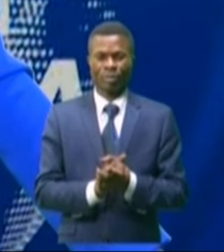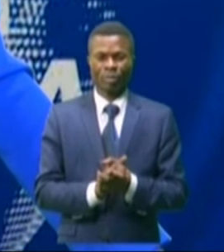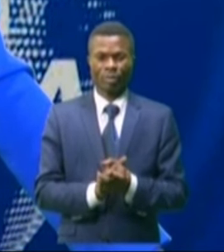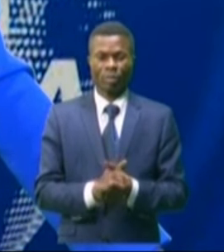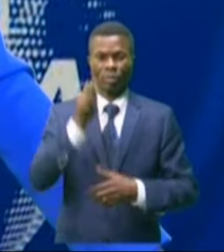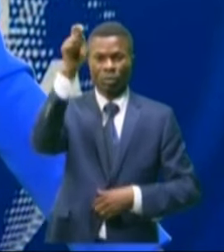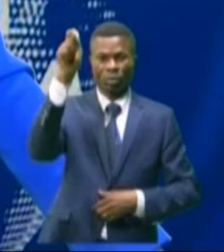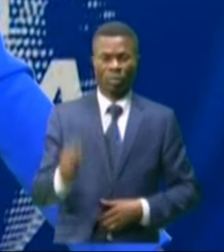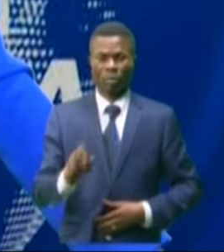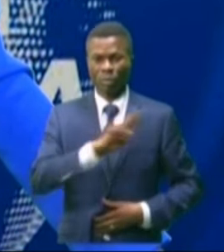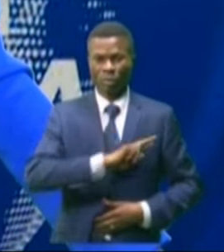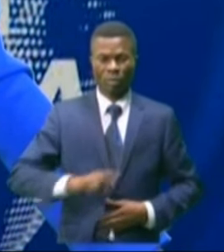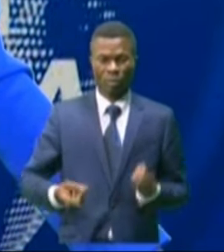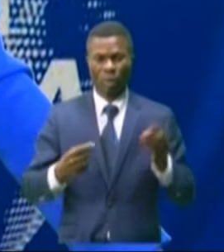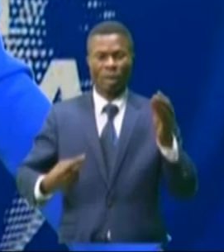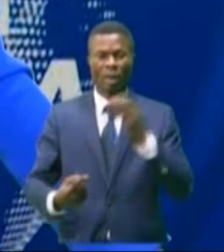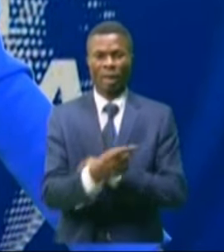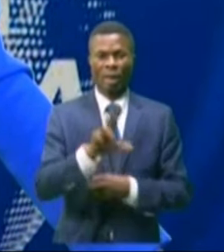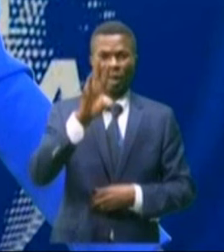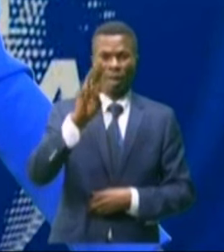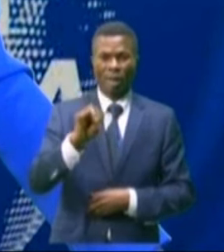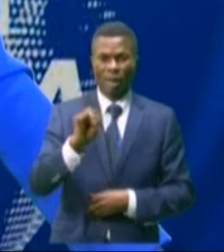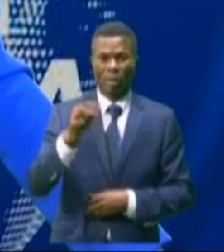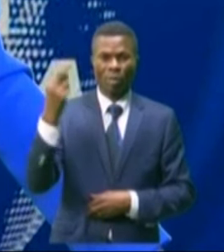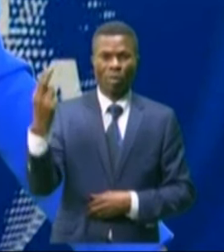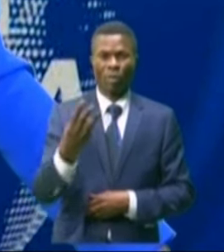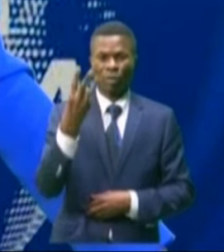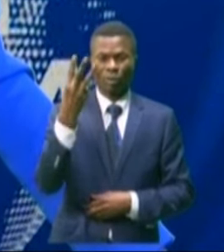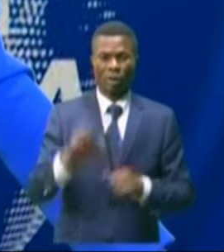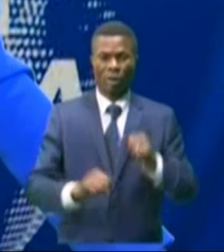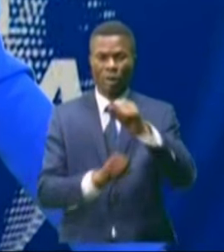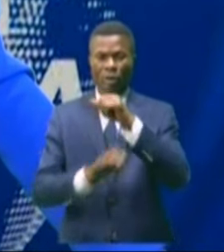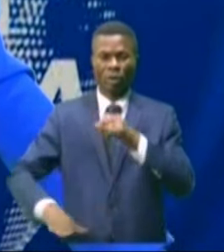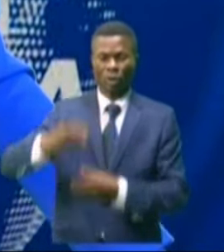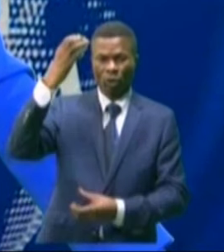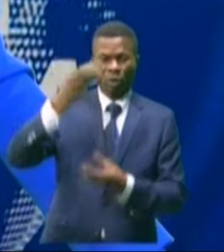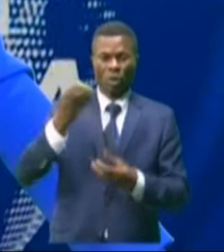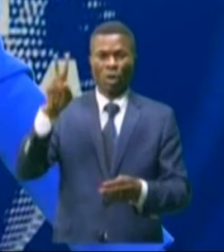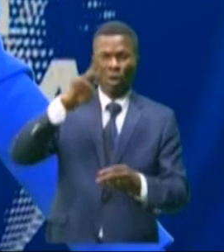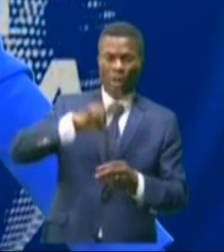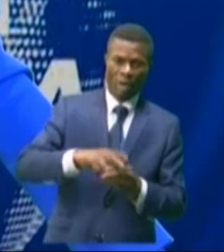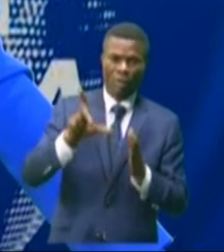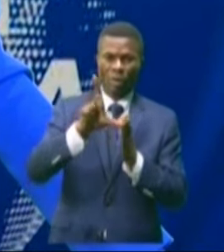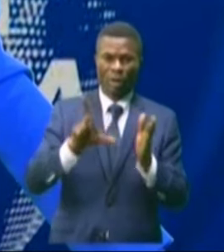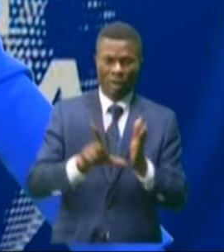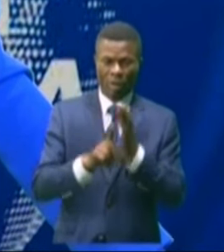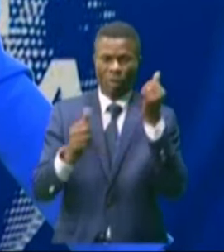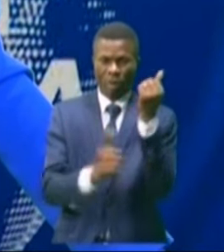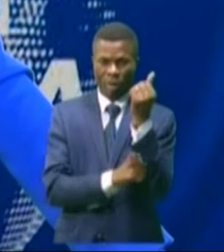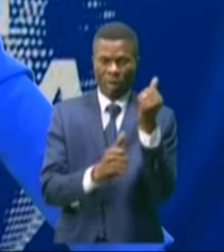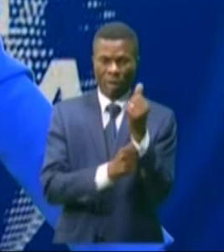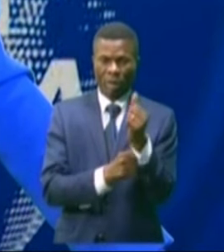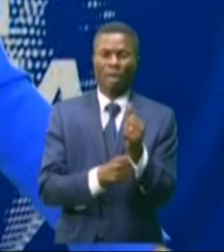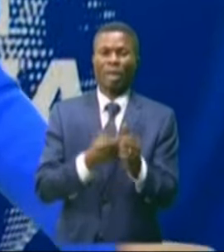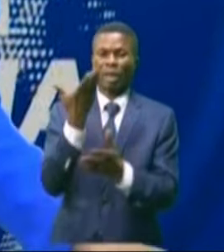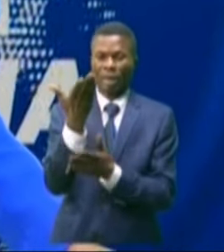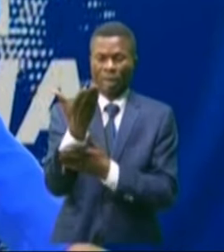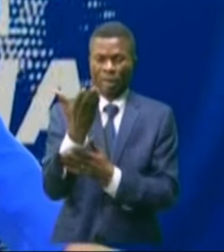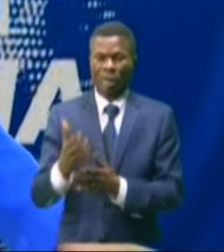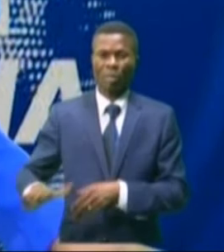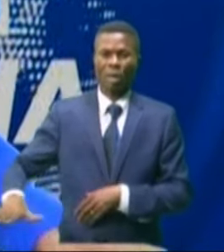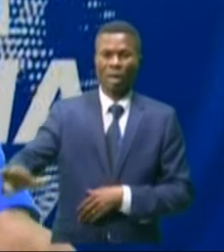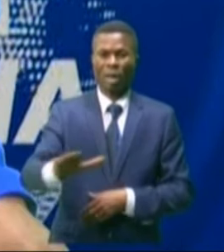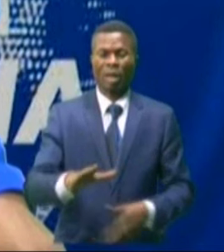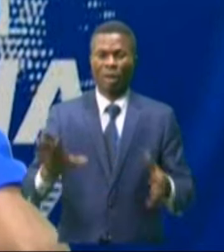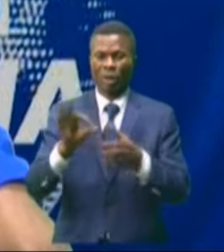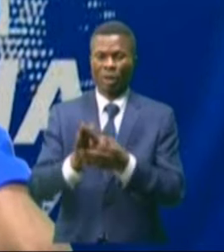L'armée congolaise accuse le M23, soutenu par le Rwanda, de violer la trêve humanitaire voulue par les USA dans les conflits qui s'écoulent la